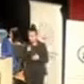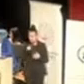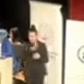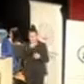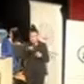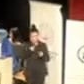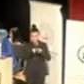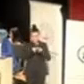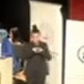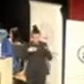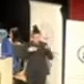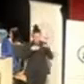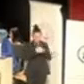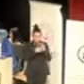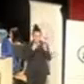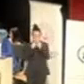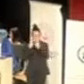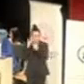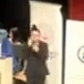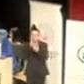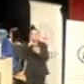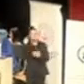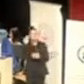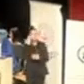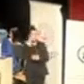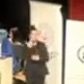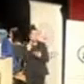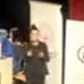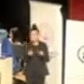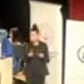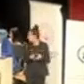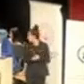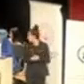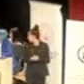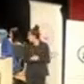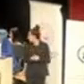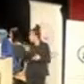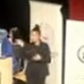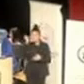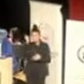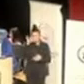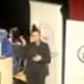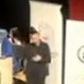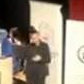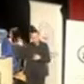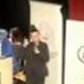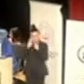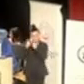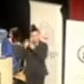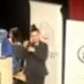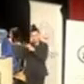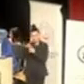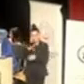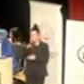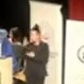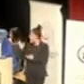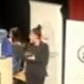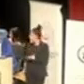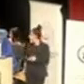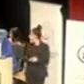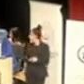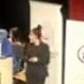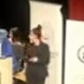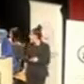ortamda olan taş plakları web sayfamızdan dinleyebilirler. Burada taş plaklar sisteminin arayüz görüntüsü. Burada